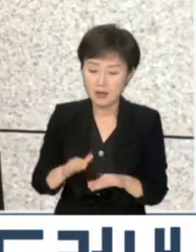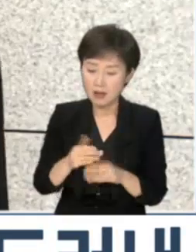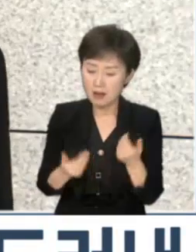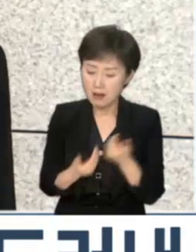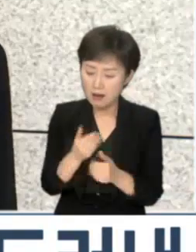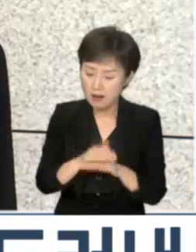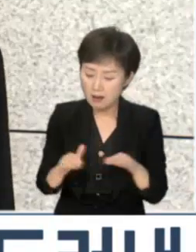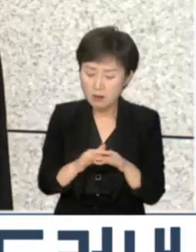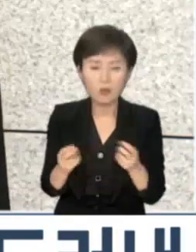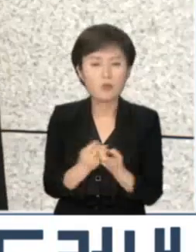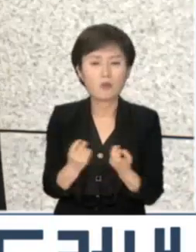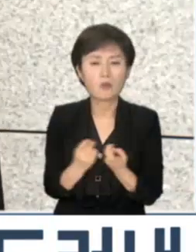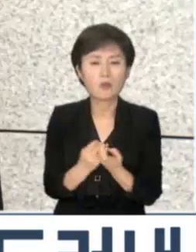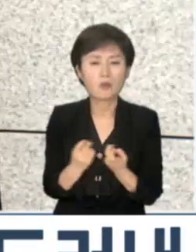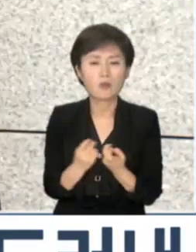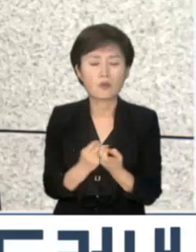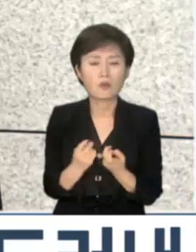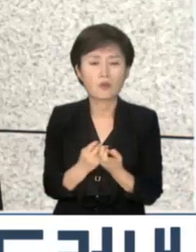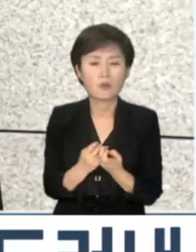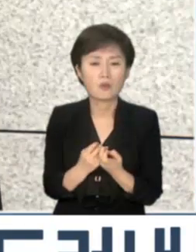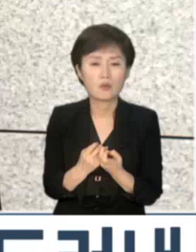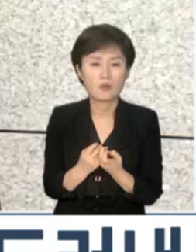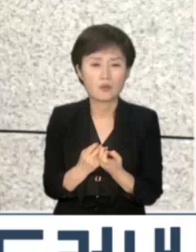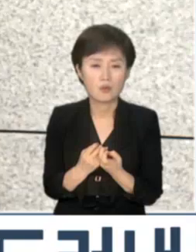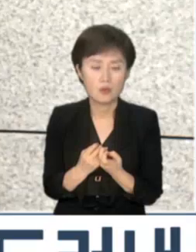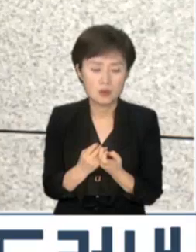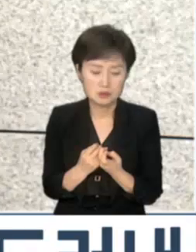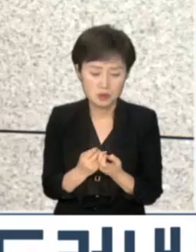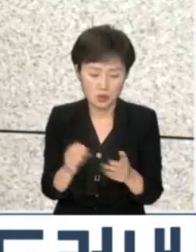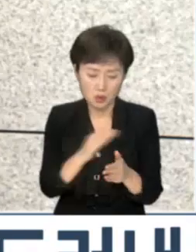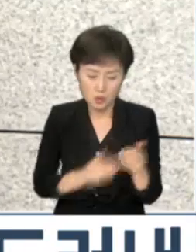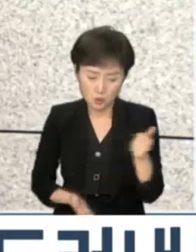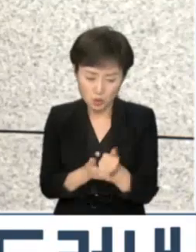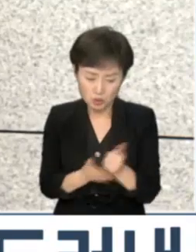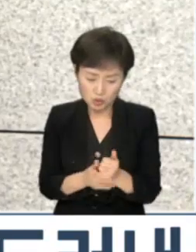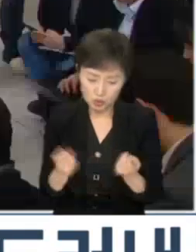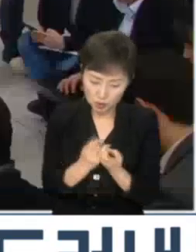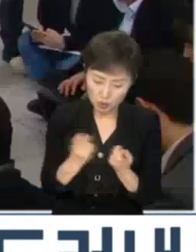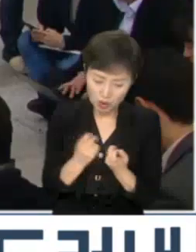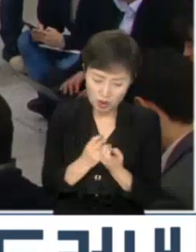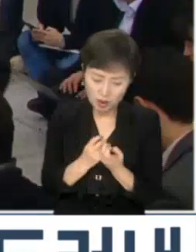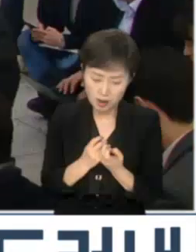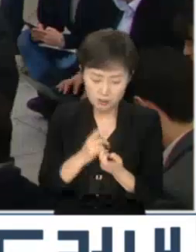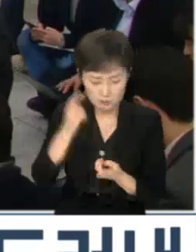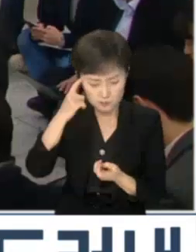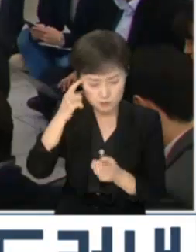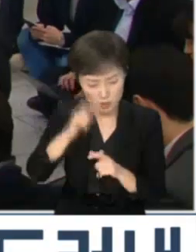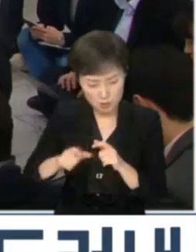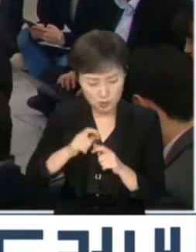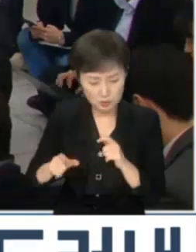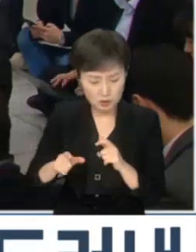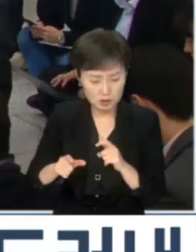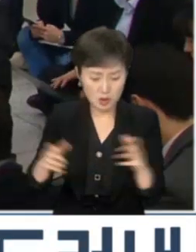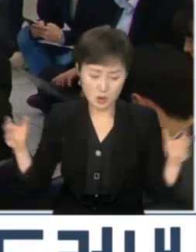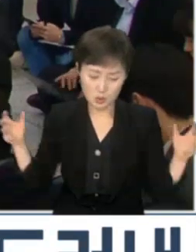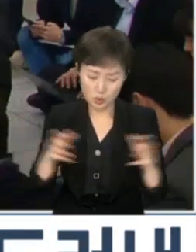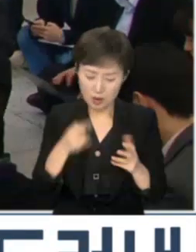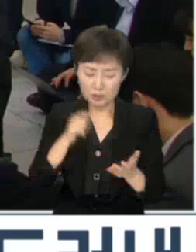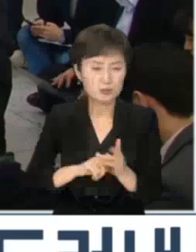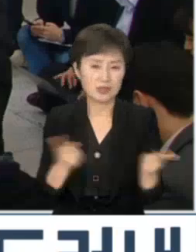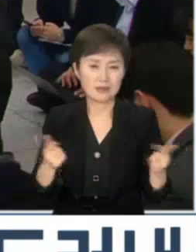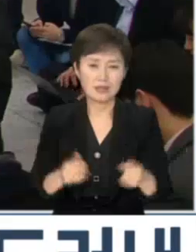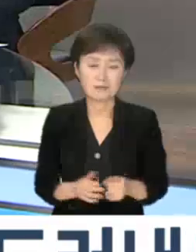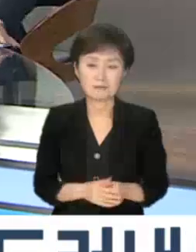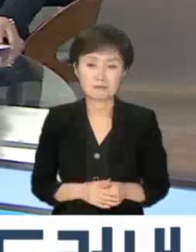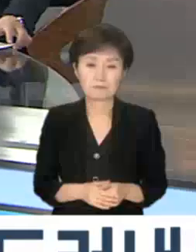식으로 공신할 것인지 이런 것들을 아마 종합적으로 판단하면은 결국은 쉽지 않은 통합은 쉽지 않을 것이다 저는 그렇게 봅니다. 말씀하신